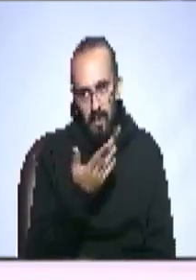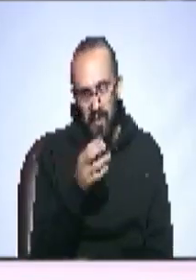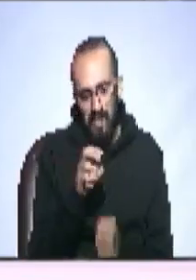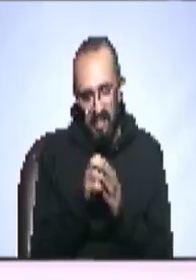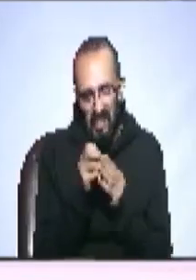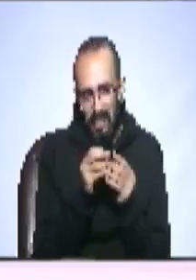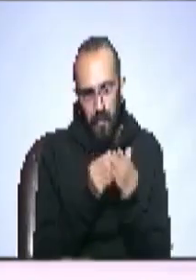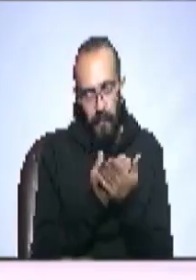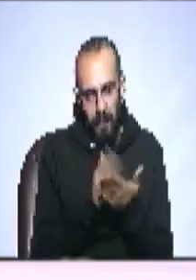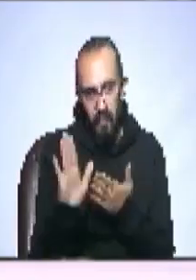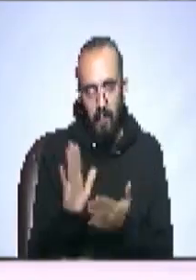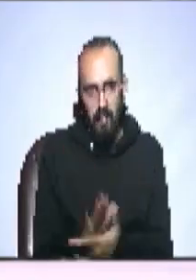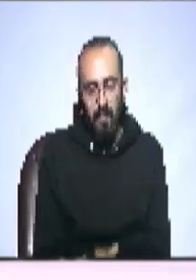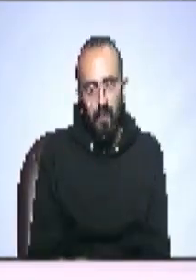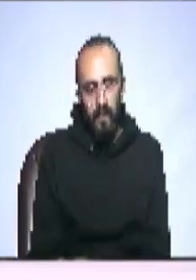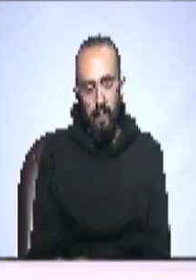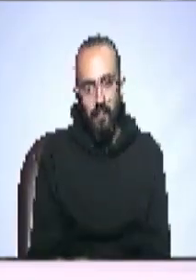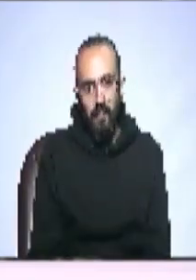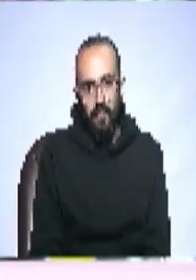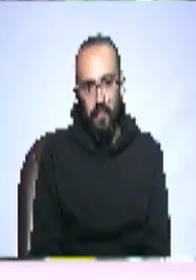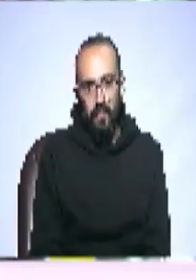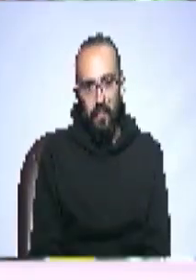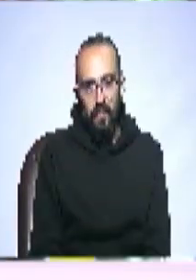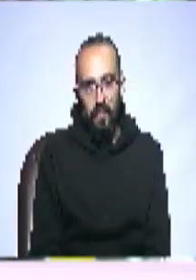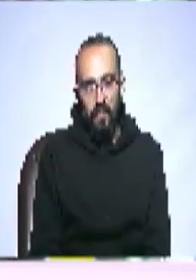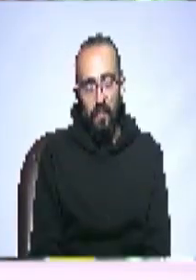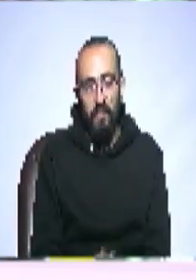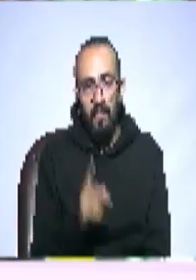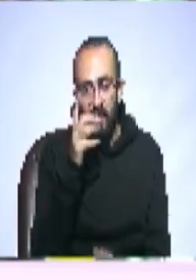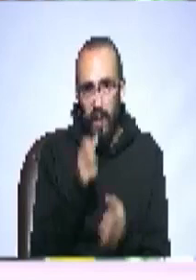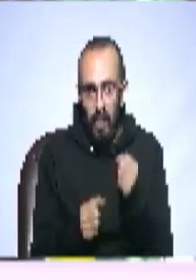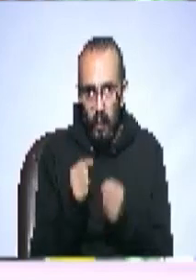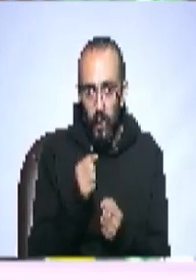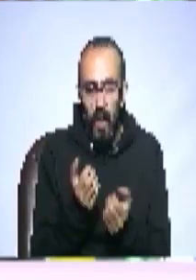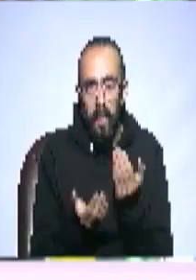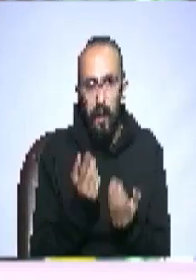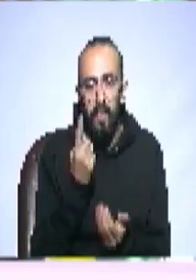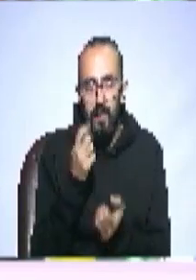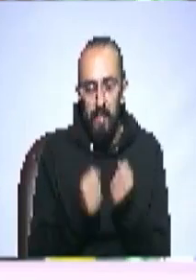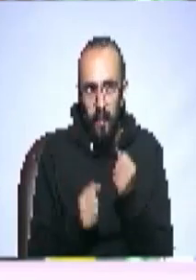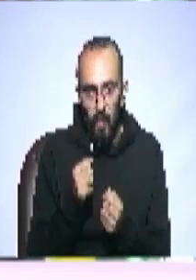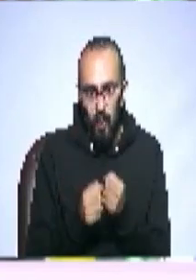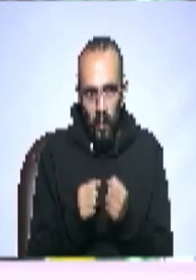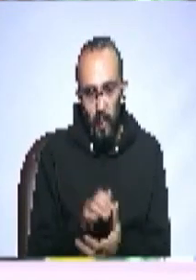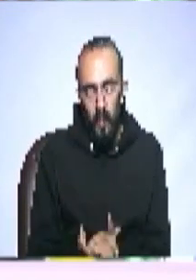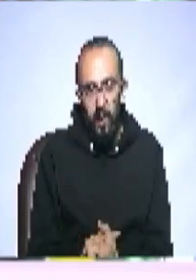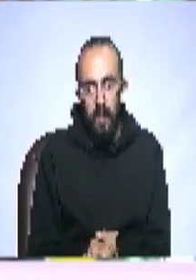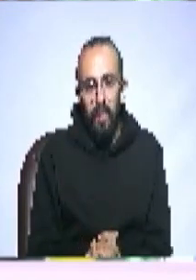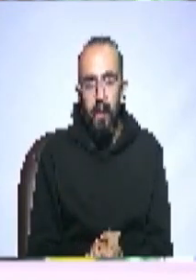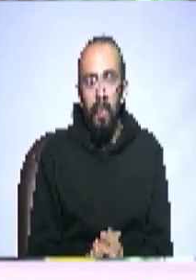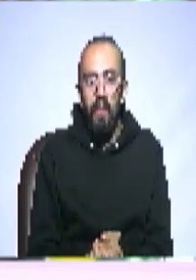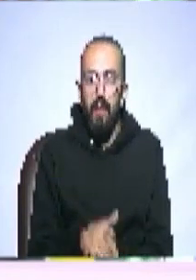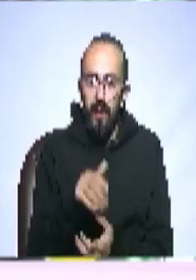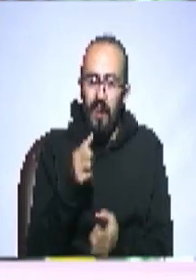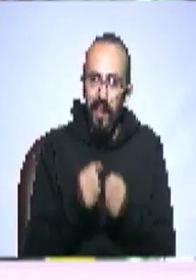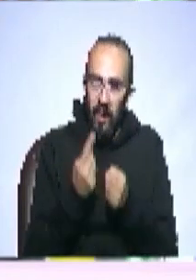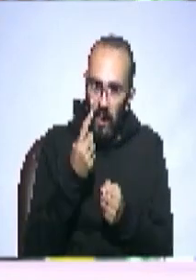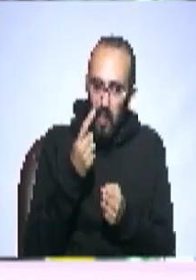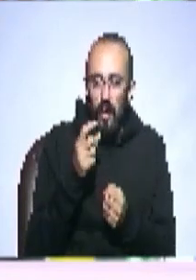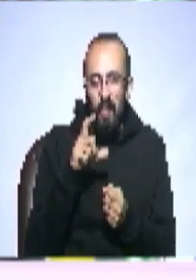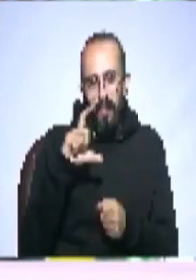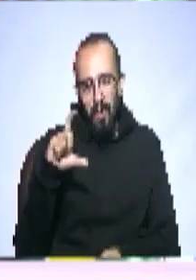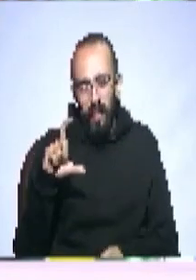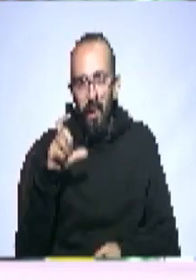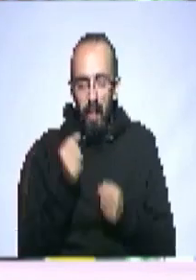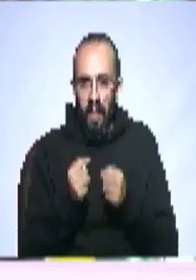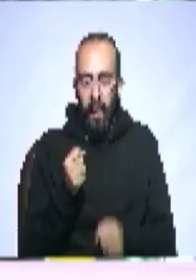يبقاش في الموضوع يعني. وبعدين بنحط كيلو لبن، احنا تقريبا احنا عملنا النهارده كيلو او كيلو كوبايه عشان